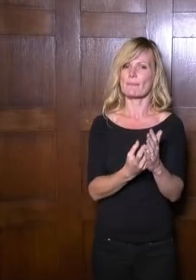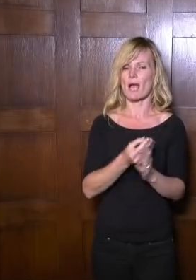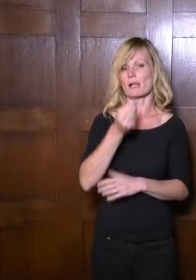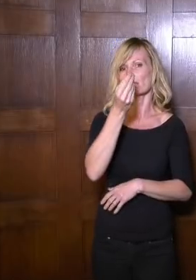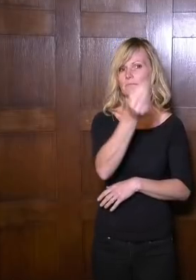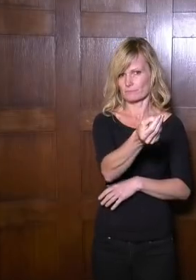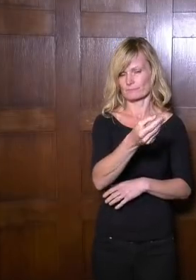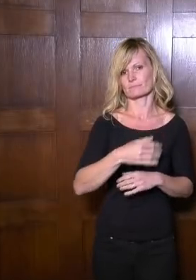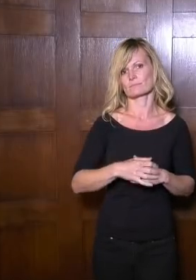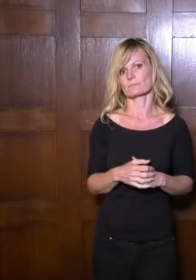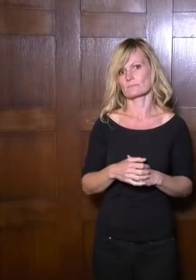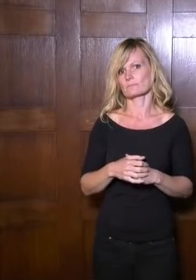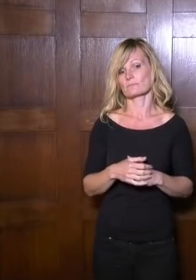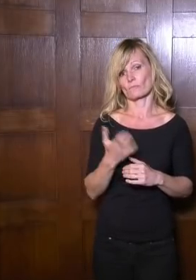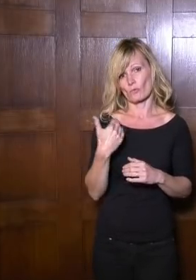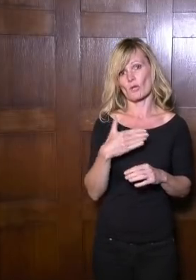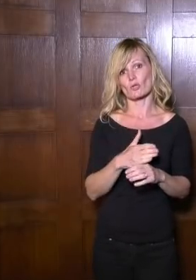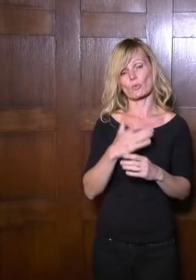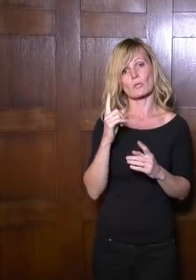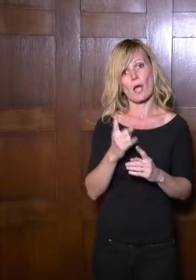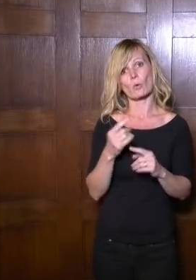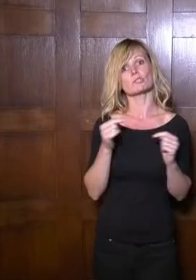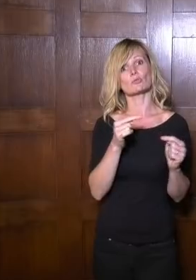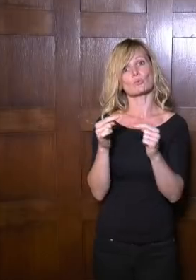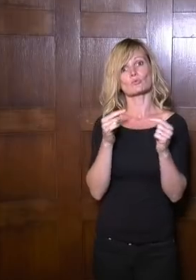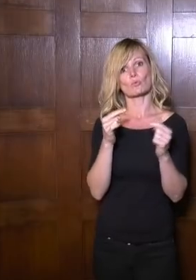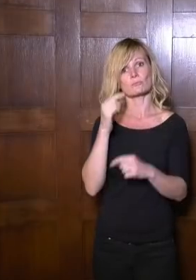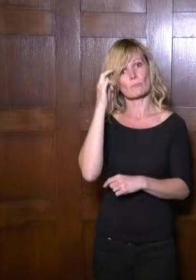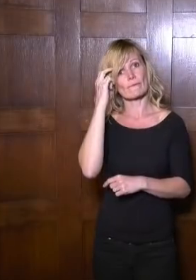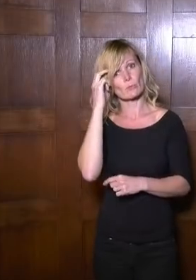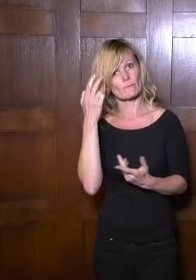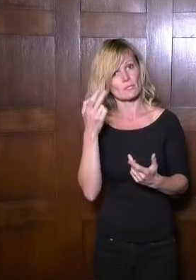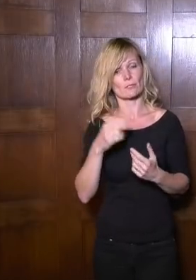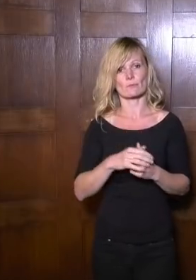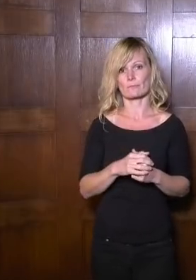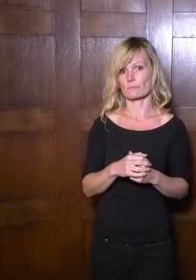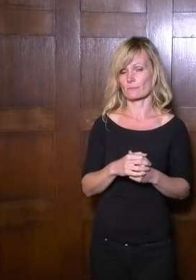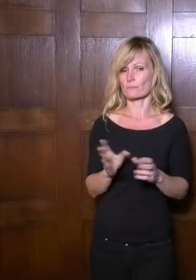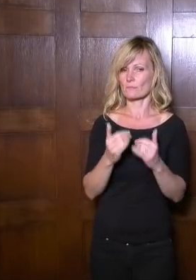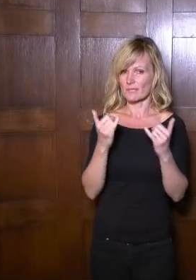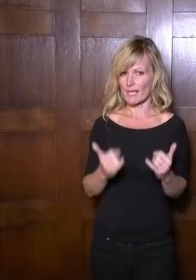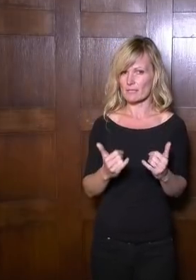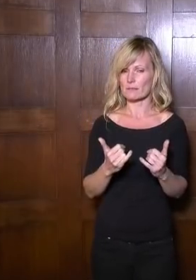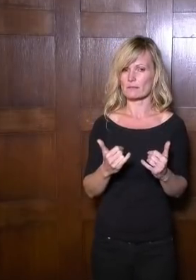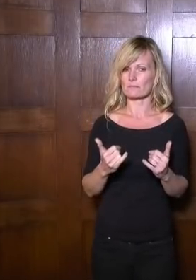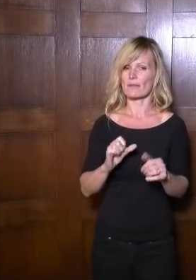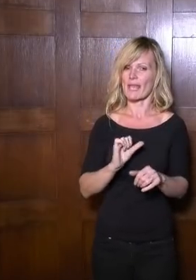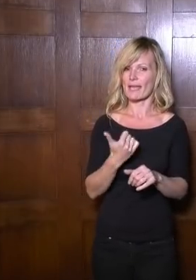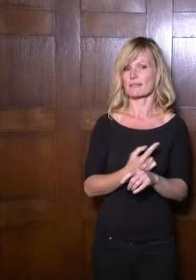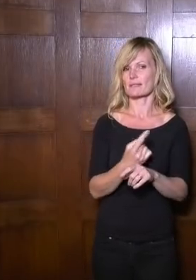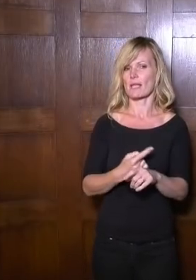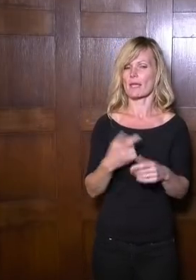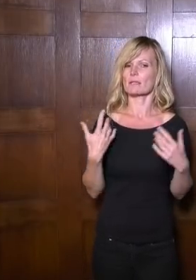sehr vernünftig auch schon einmal diskutiert. Wir haben jetzt nach der ersten Zeit der Lockerung schon erste